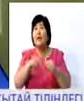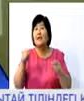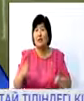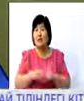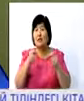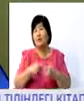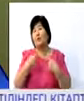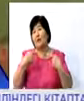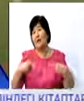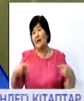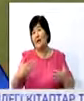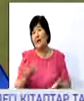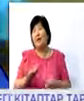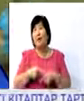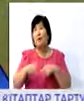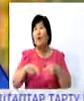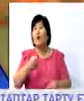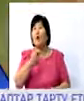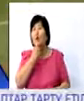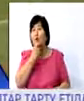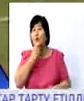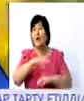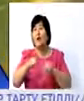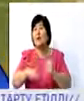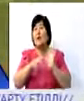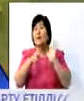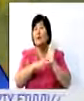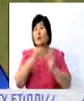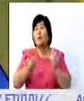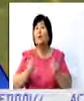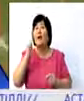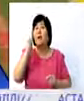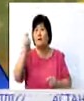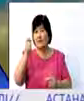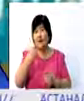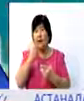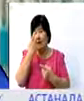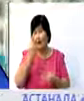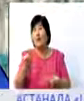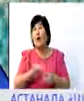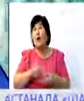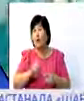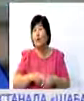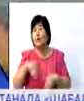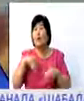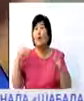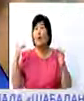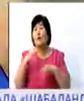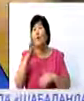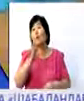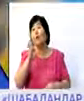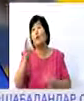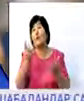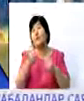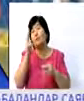де ерекшеленді. Матч барысында төреші тәртіп бұзған 8 ойыншыға ескерту қағазын көрсетіпті. Алма кезек шабуылмен өткен кездесу 0-0